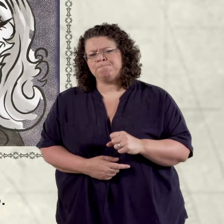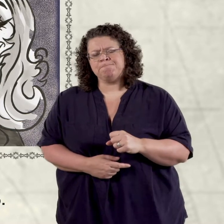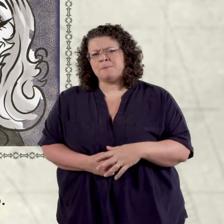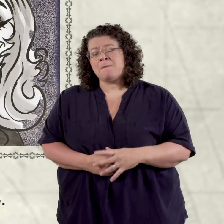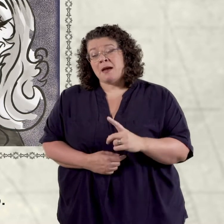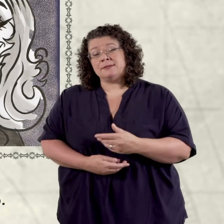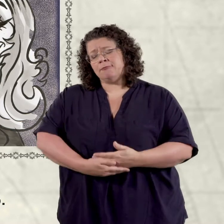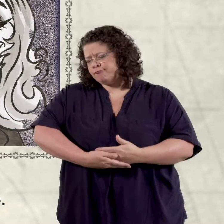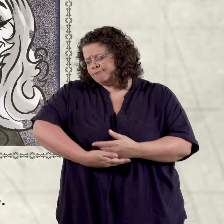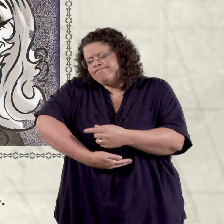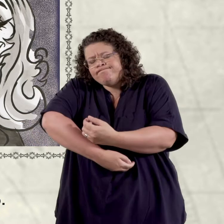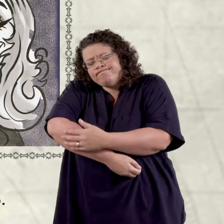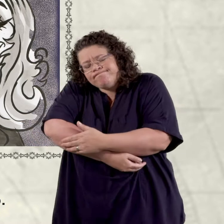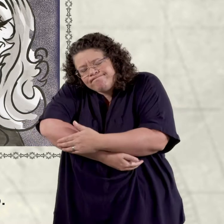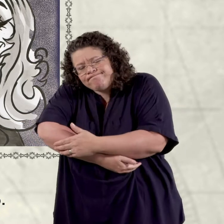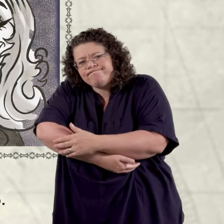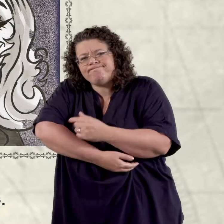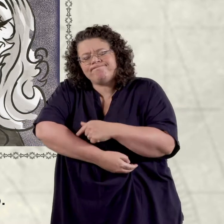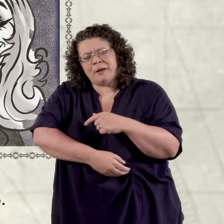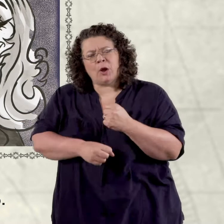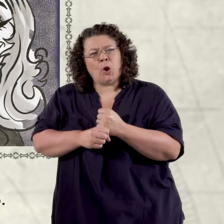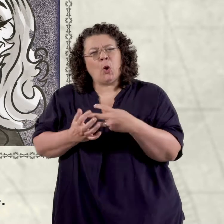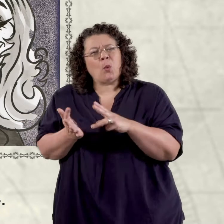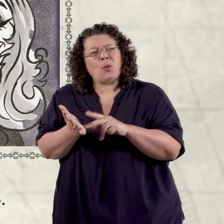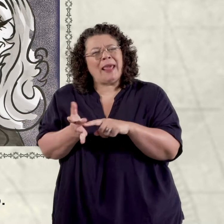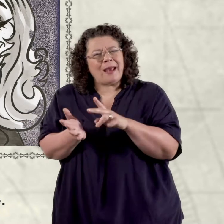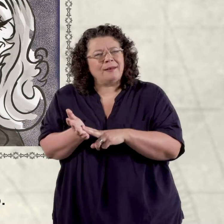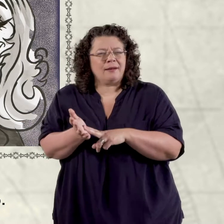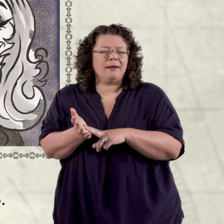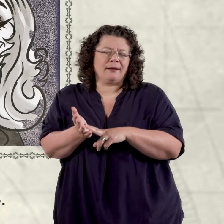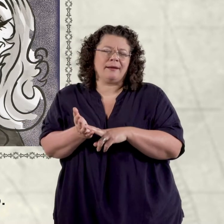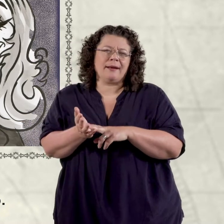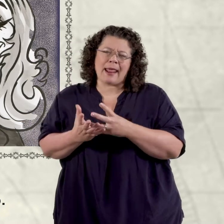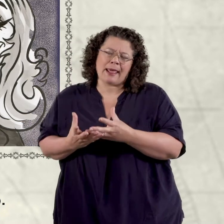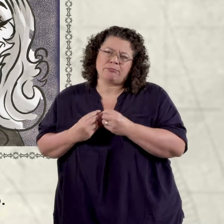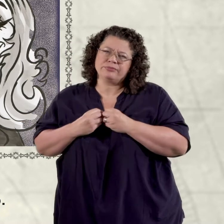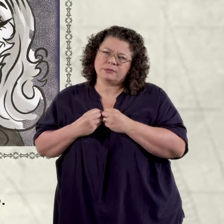Roedd gafel yn Gwenllian yn ei drwsio Rhufymryn bob tro.